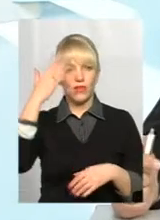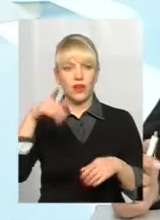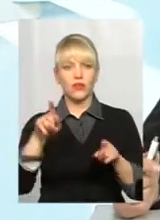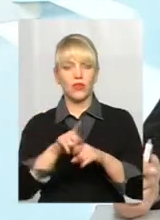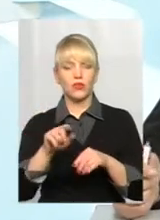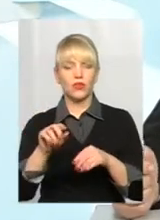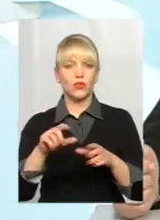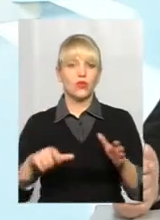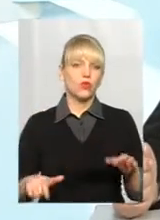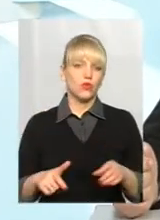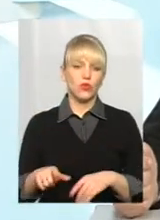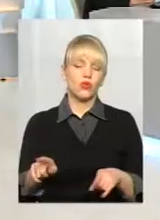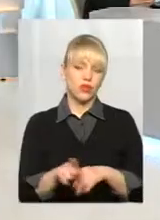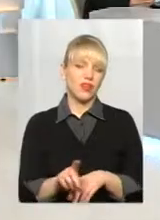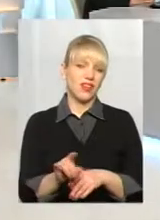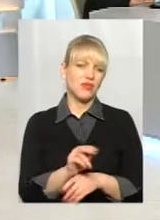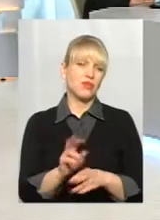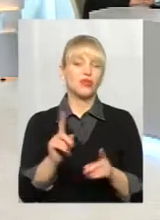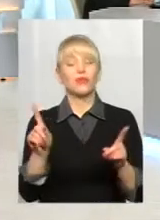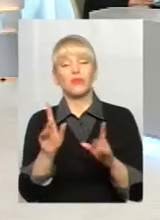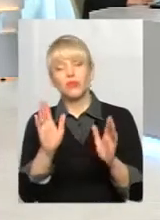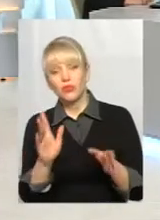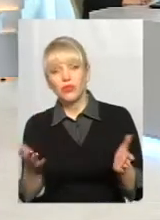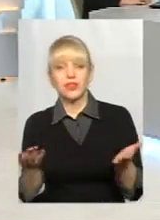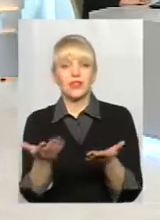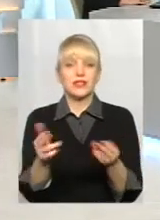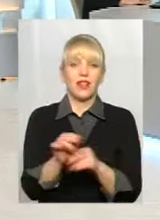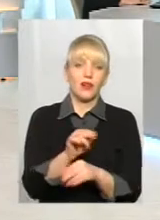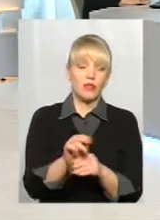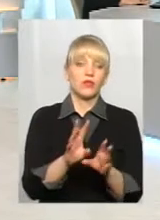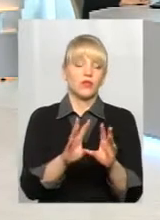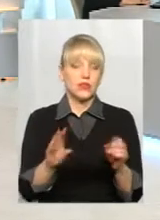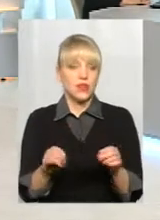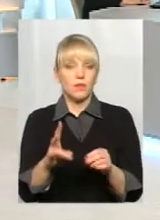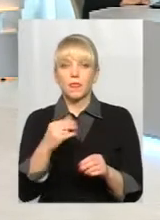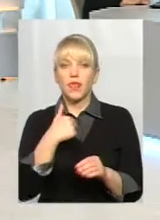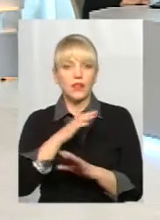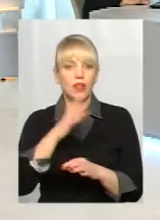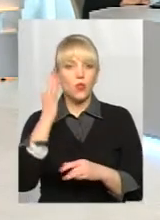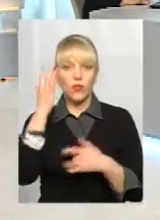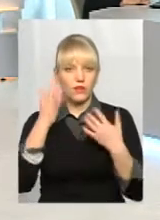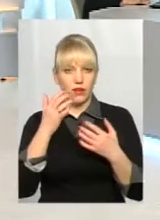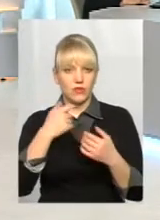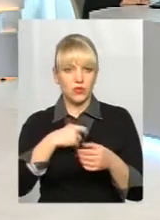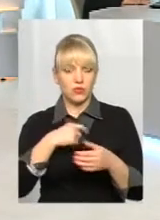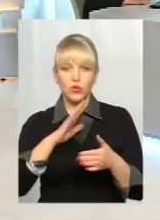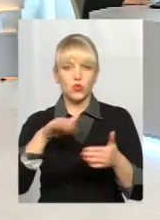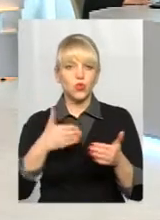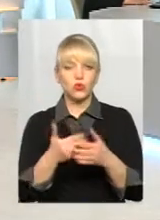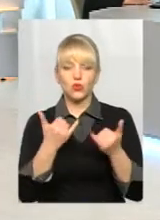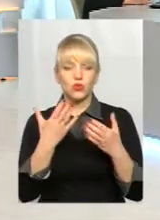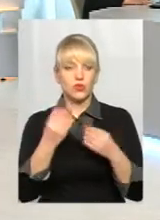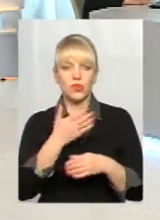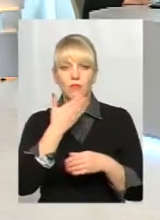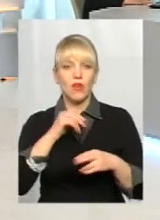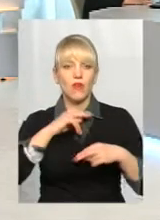такий ремонт. Такий, да, буде якийсь ремонт, будуть щось робити, і все. Я би до сьогоднішнього дня, напевне, не звернув уваги,